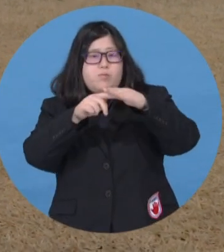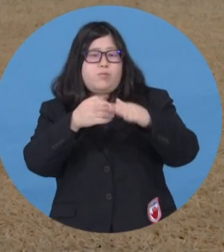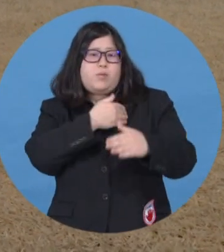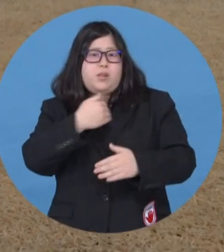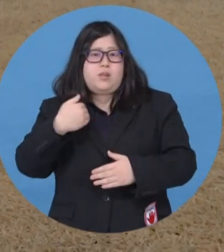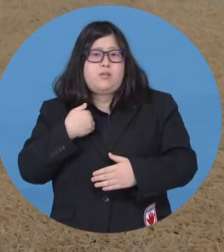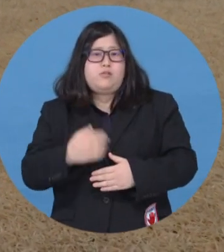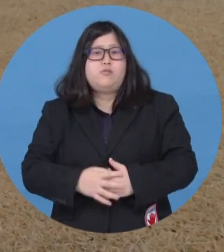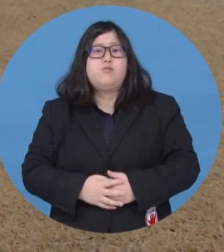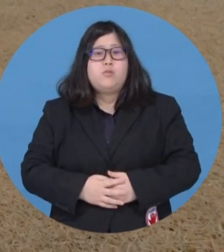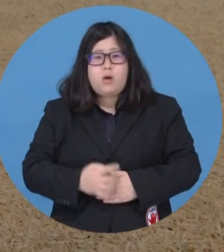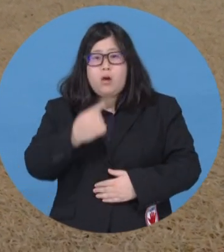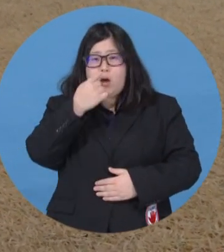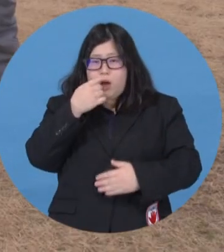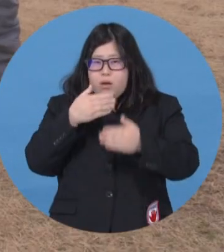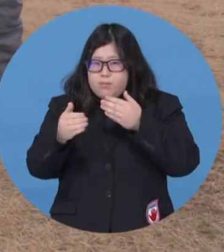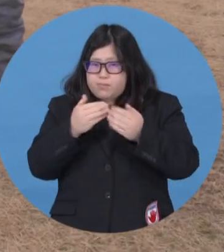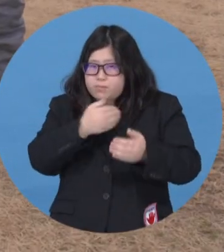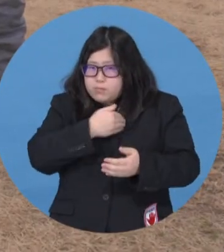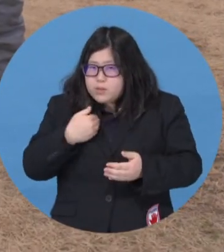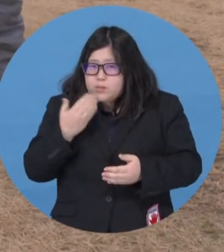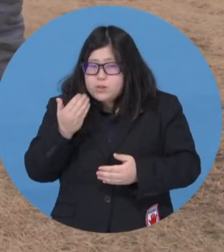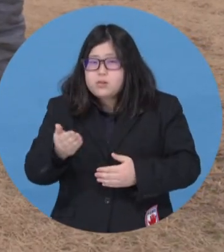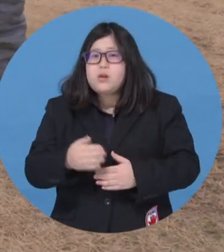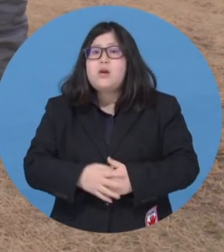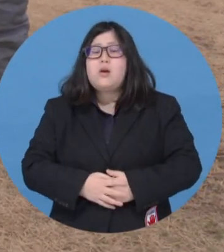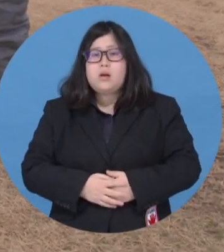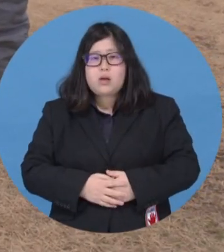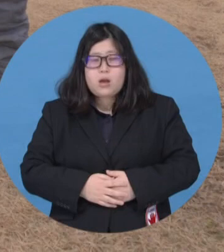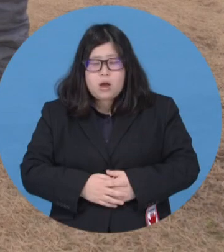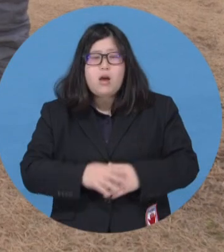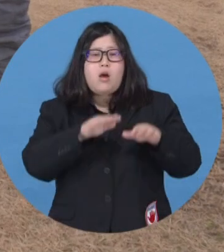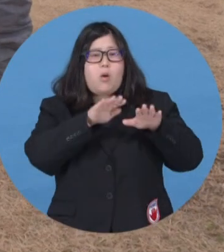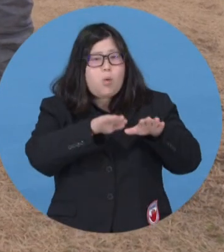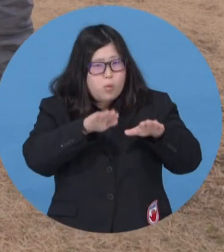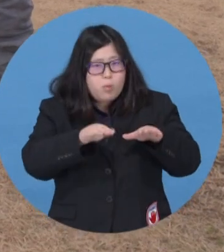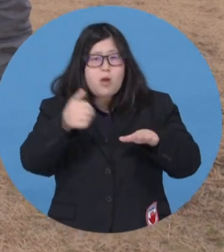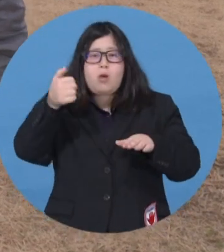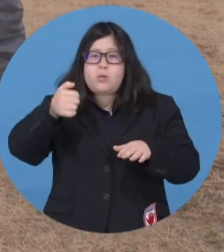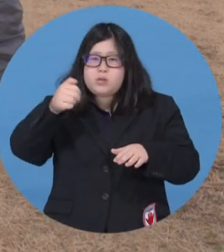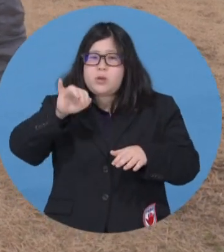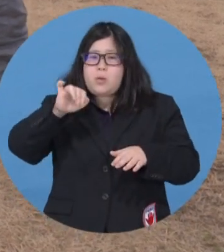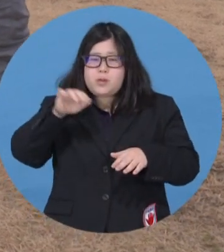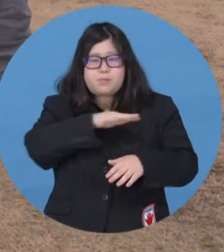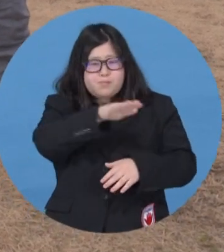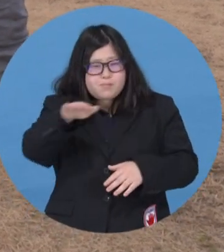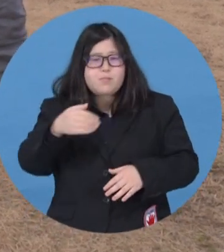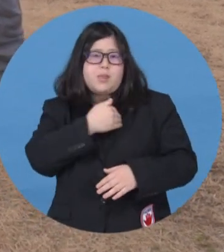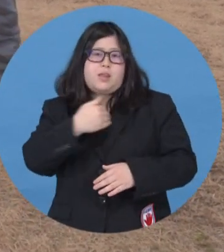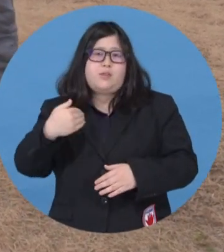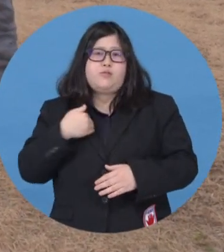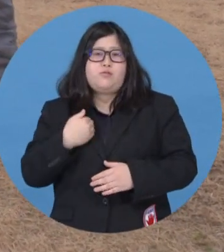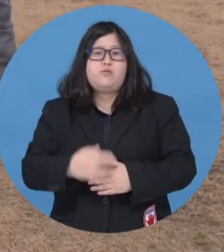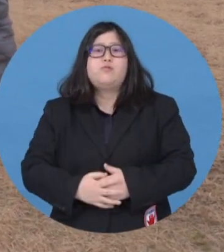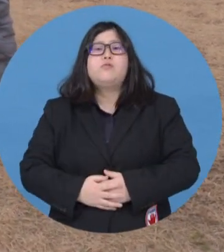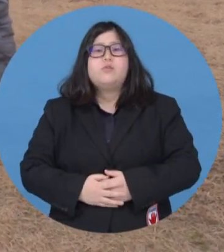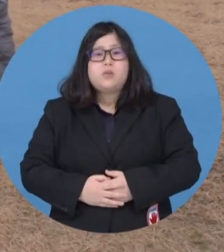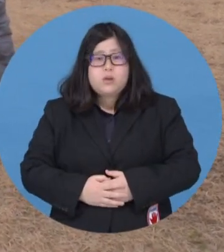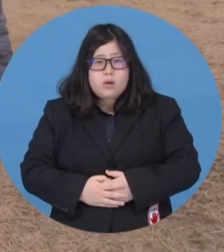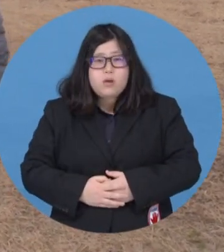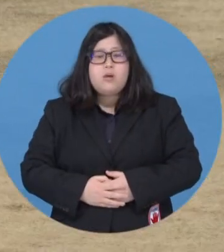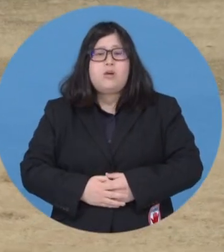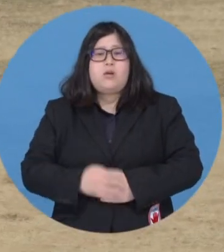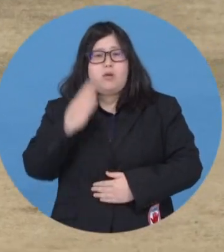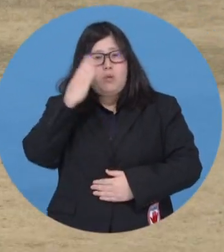ます。 私でもできます。 できます。幼稚園生ぐらい、おじいちゃんおばあちゃんで。 そうなんだ、はい、誰でもできるんです